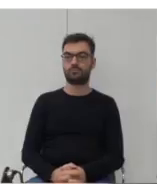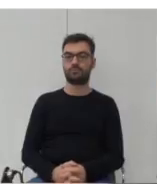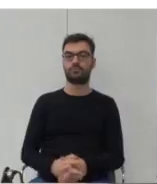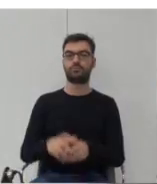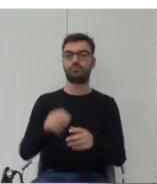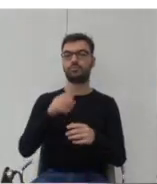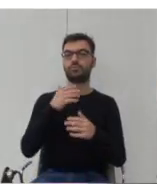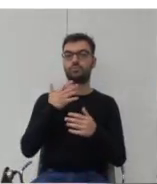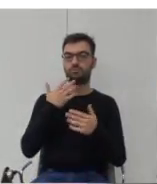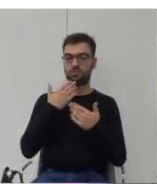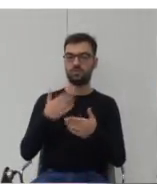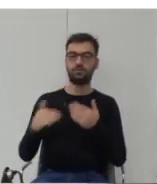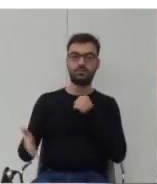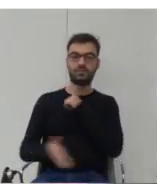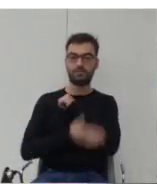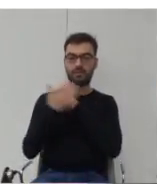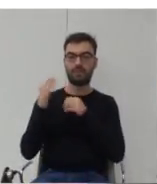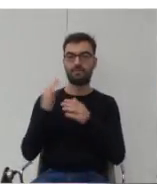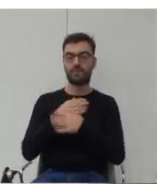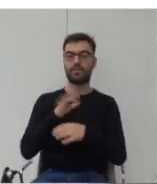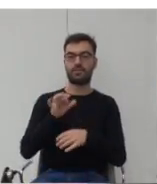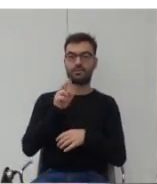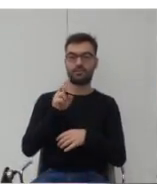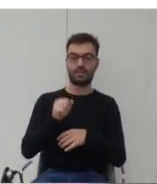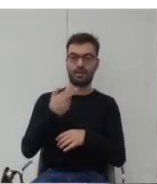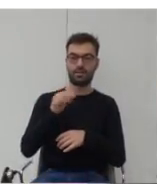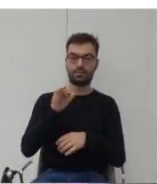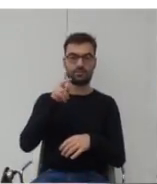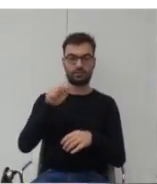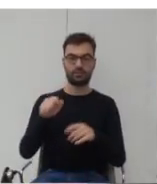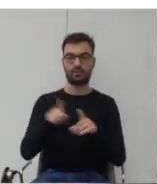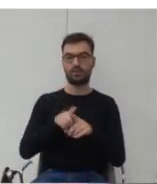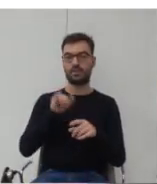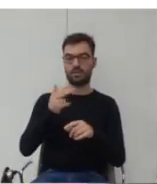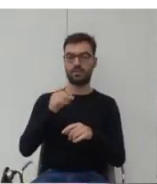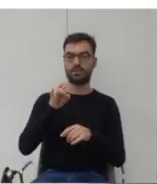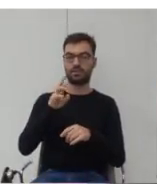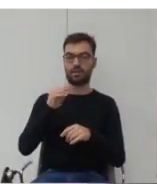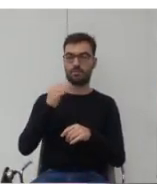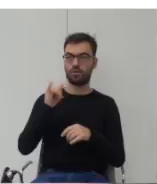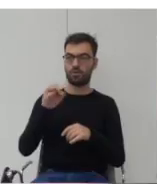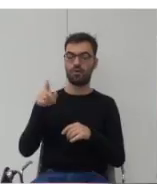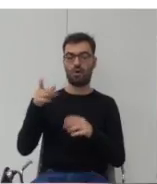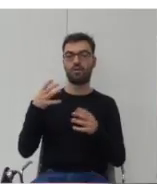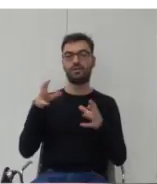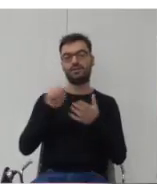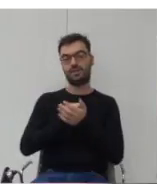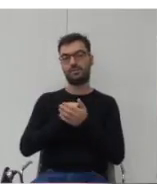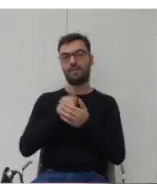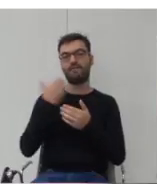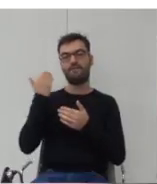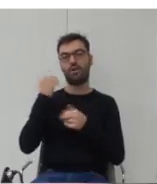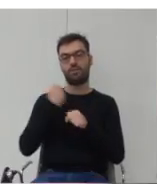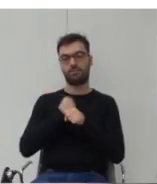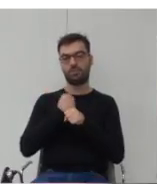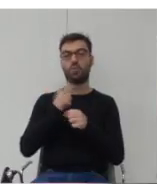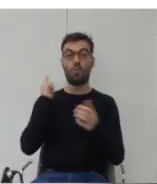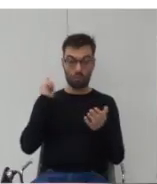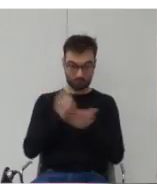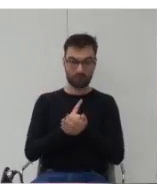W dużej części dzięki wsparciu firmy Skanska i firmy Ingremio, która zajmuje się wolontariatem pracowniczym, udało